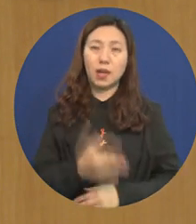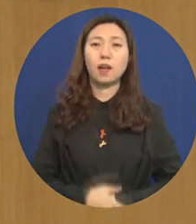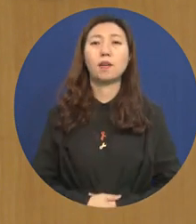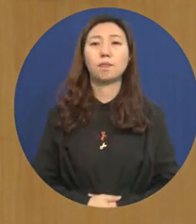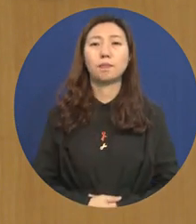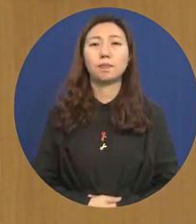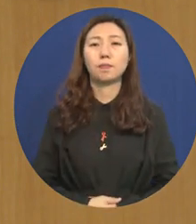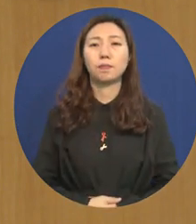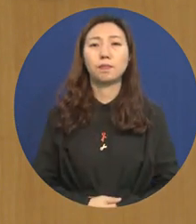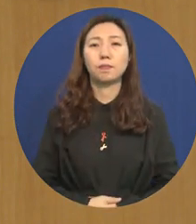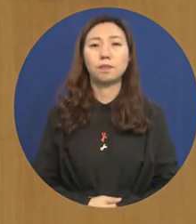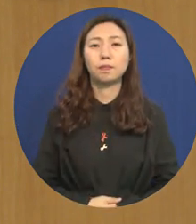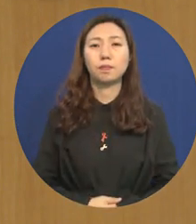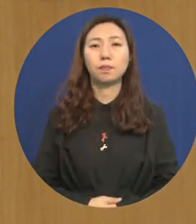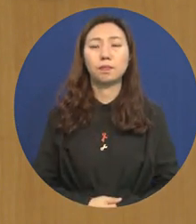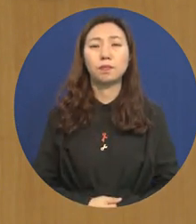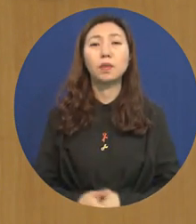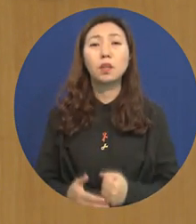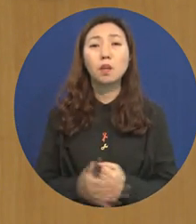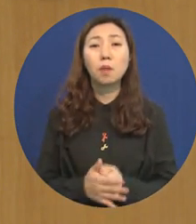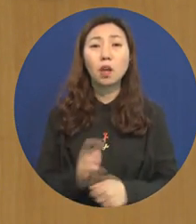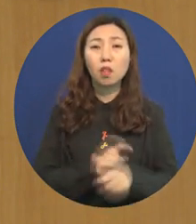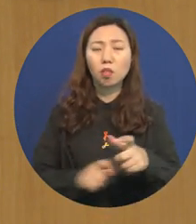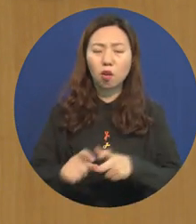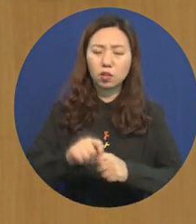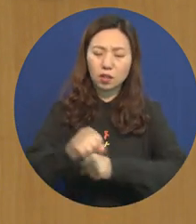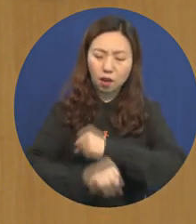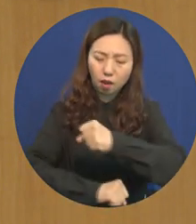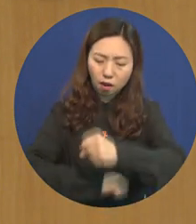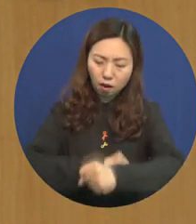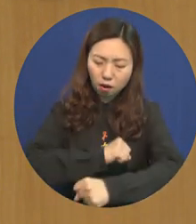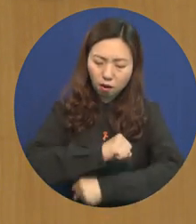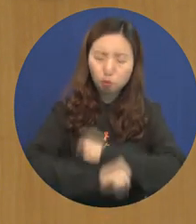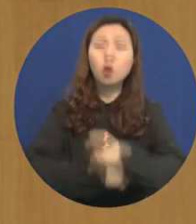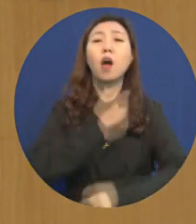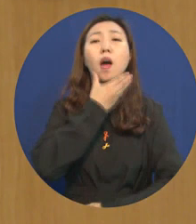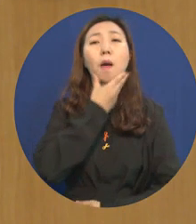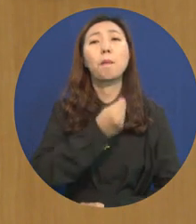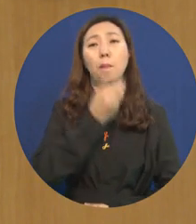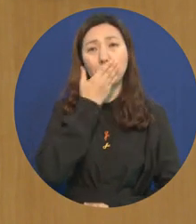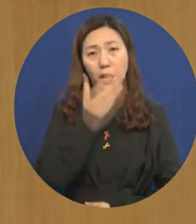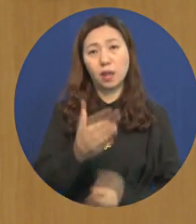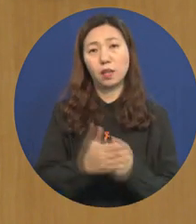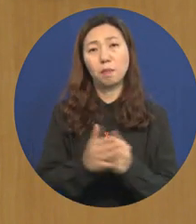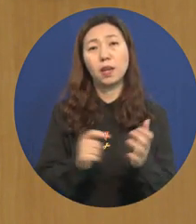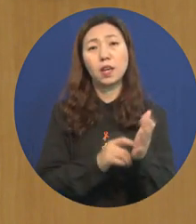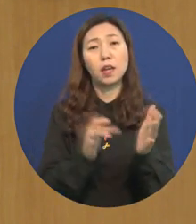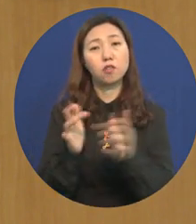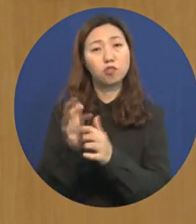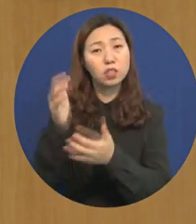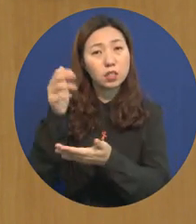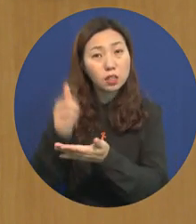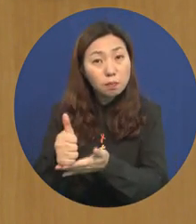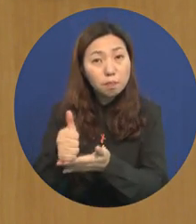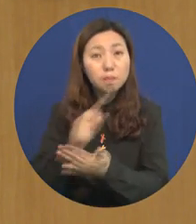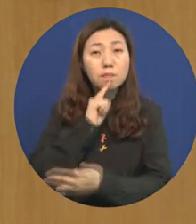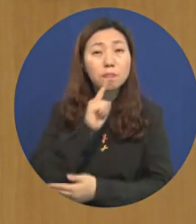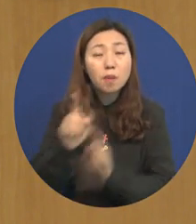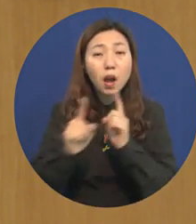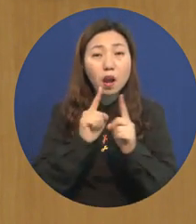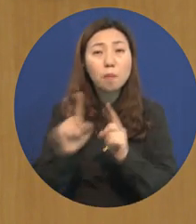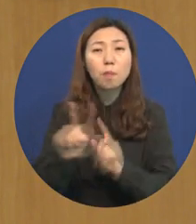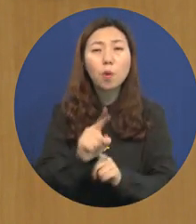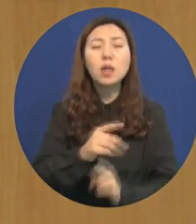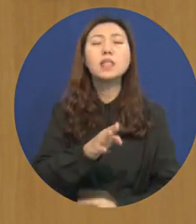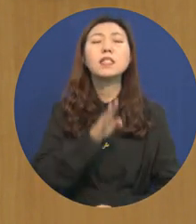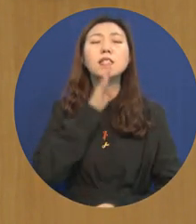된다. 그래서 우리가 좀 더 자유롭고 행복해진다. 그래서 예수님께서